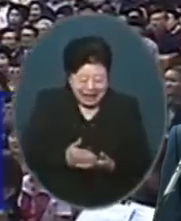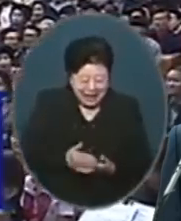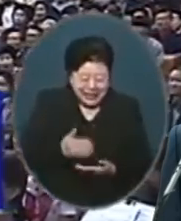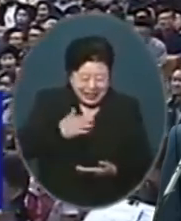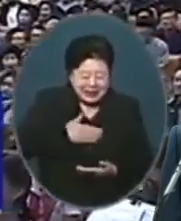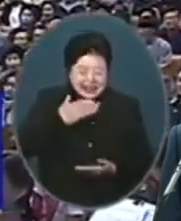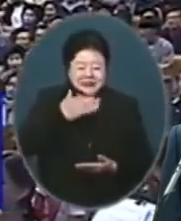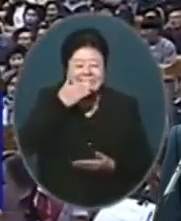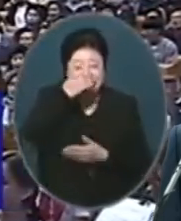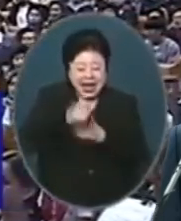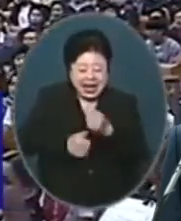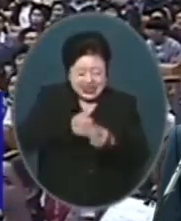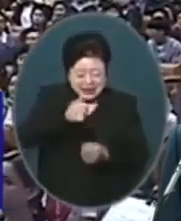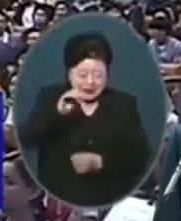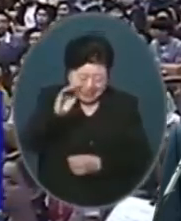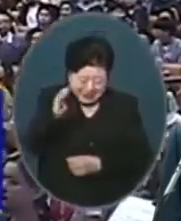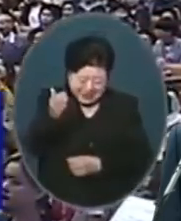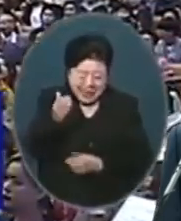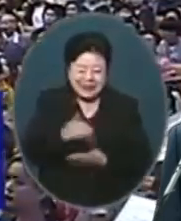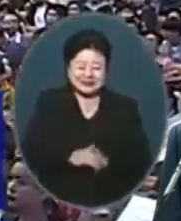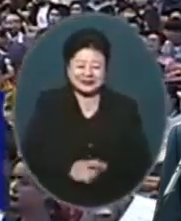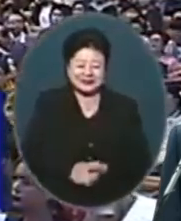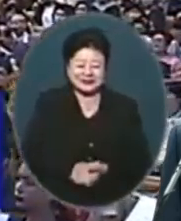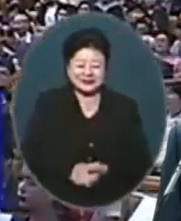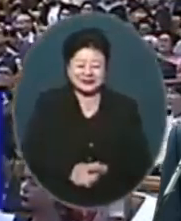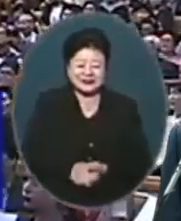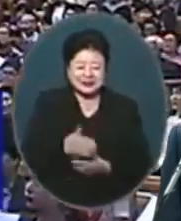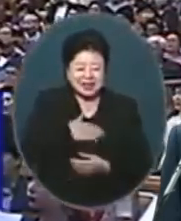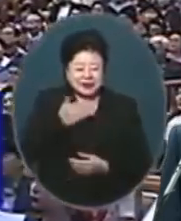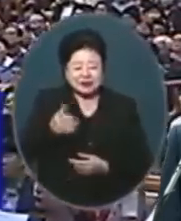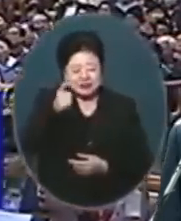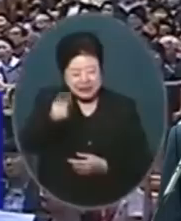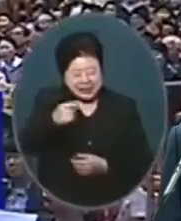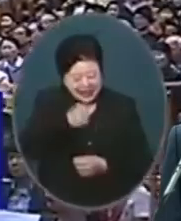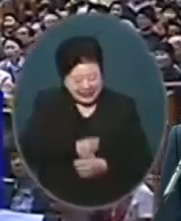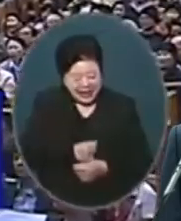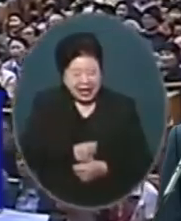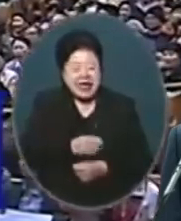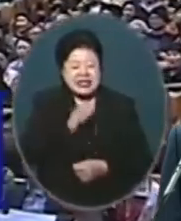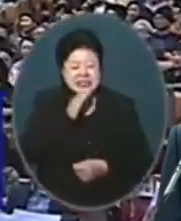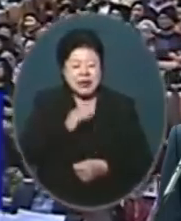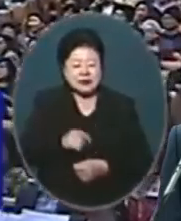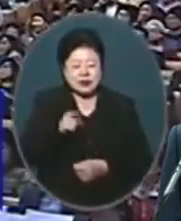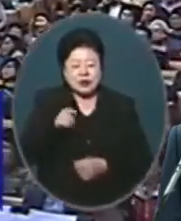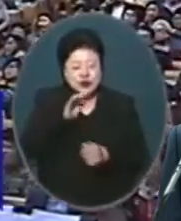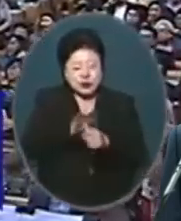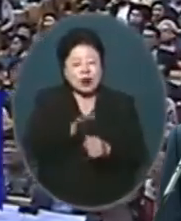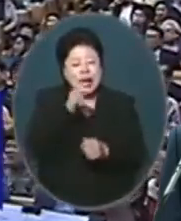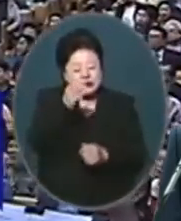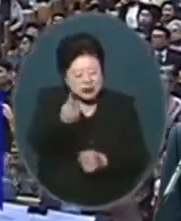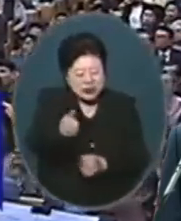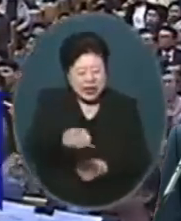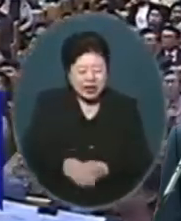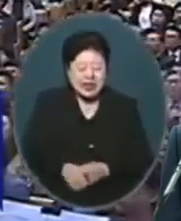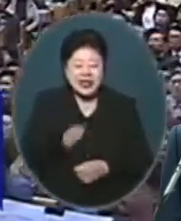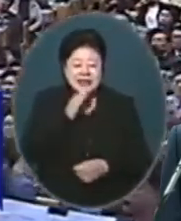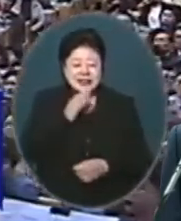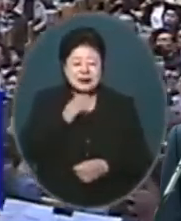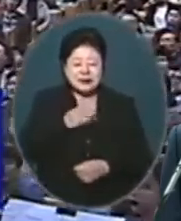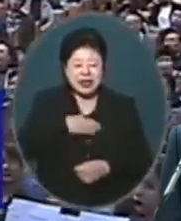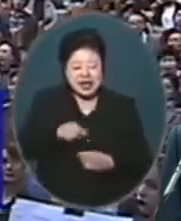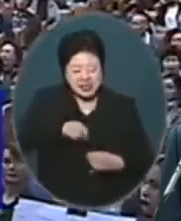놀라지 말라, 나는 내 하나님이니 내가 너를 굳세게 하리라. 하루 너를